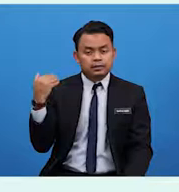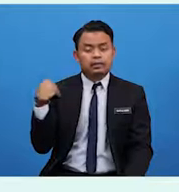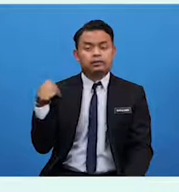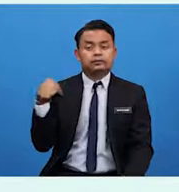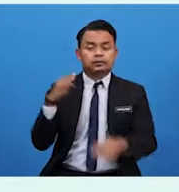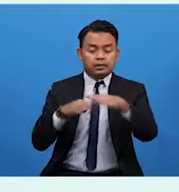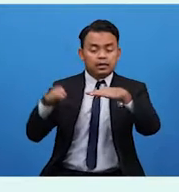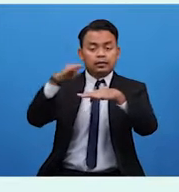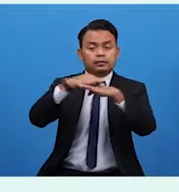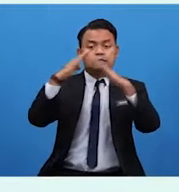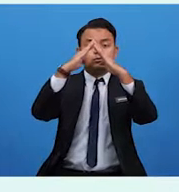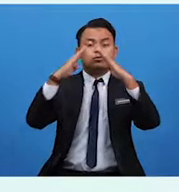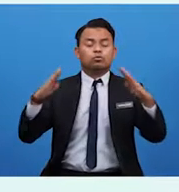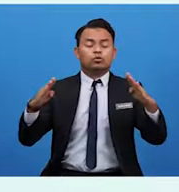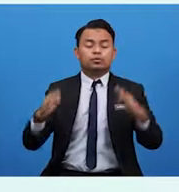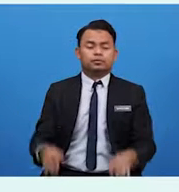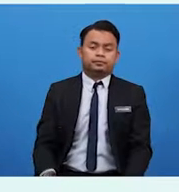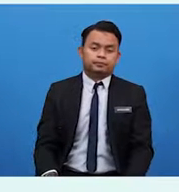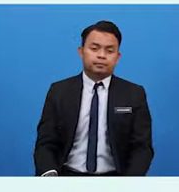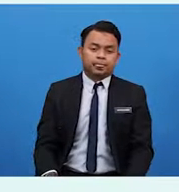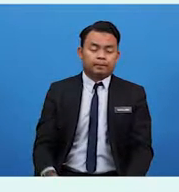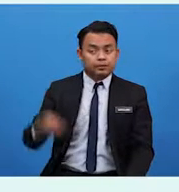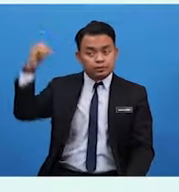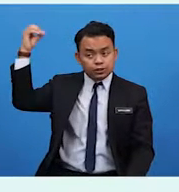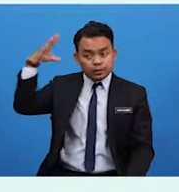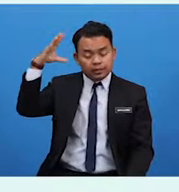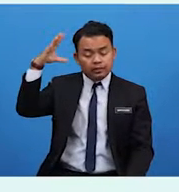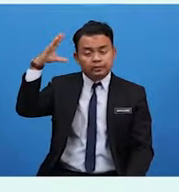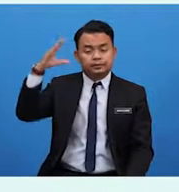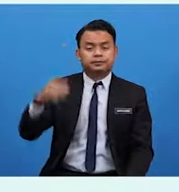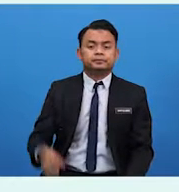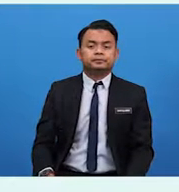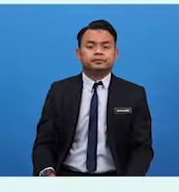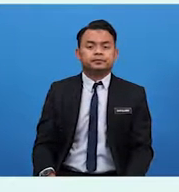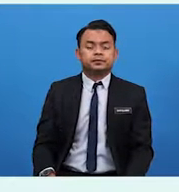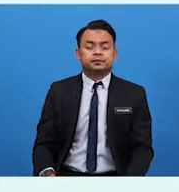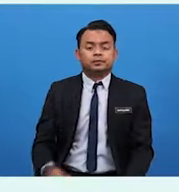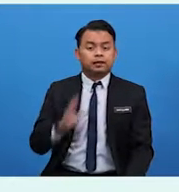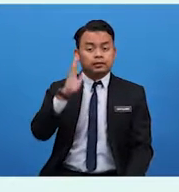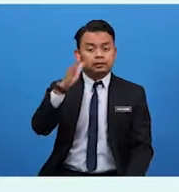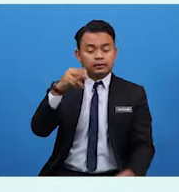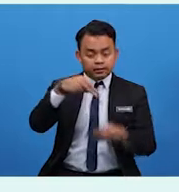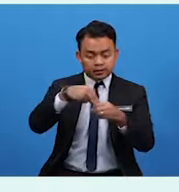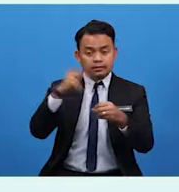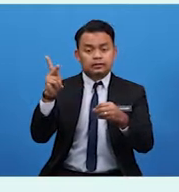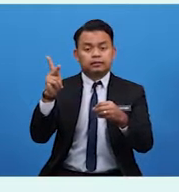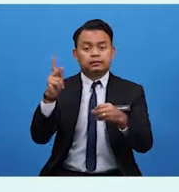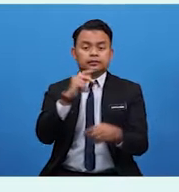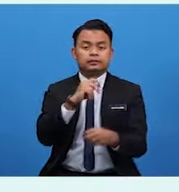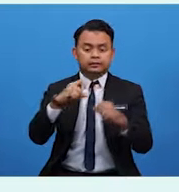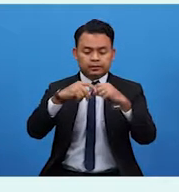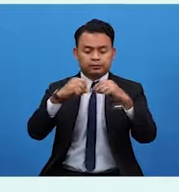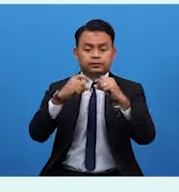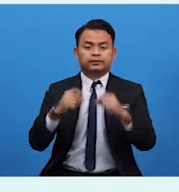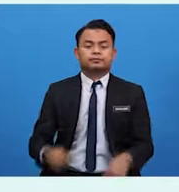Cahaya matahari yang dipancarkan akan memberi tenaga kepada panel solar untuk menghasilkan tenaga elektrik.